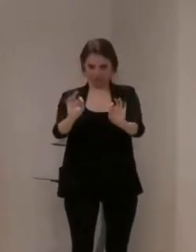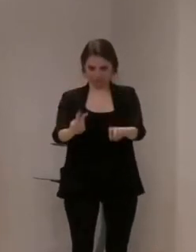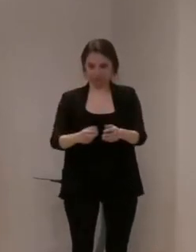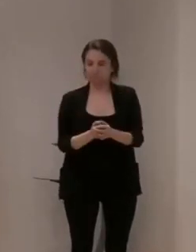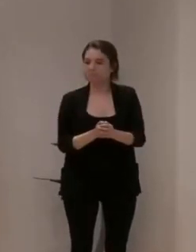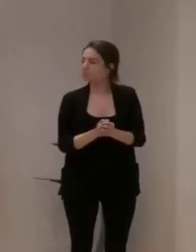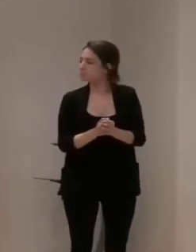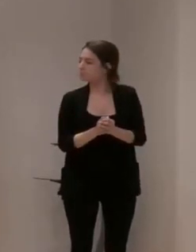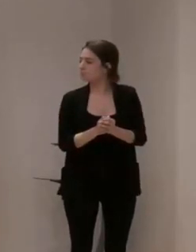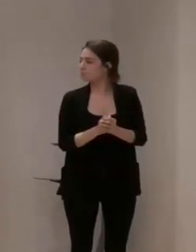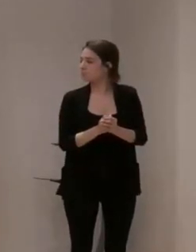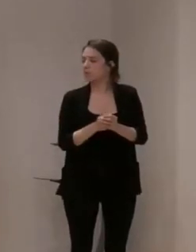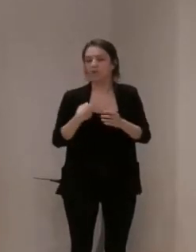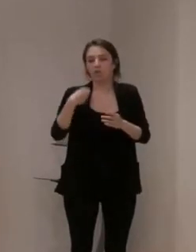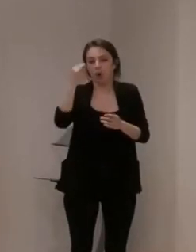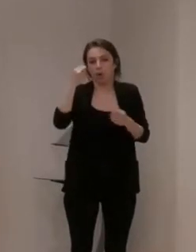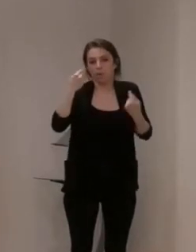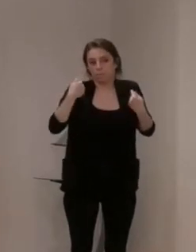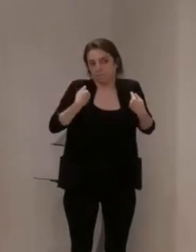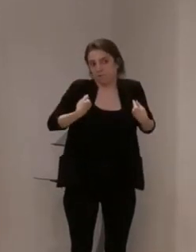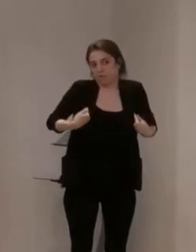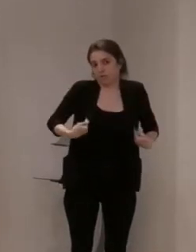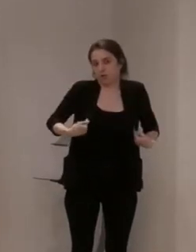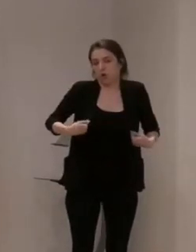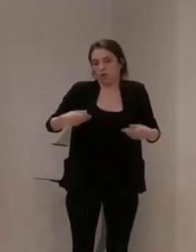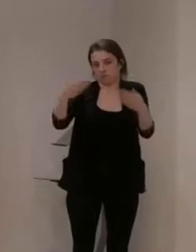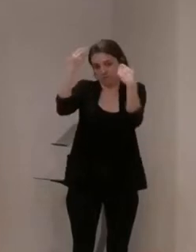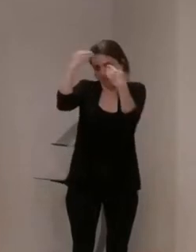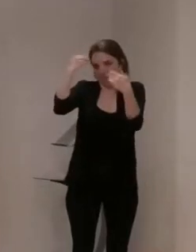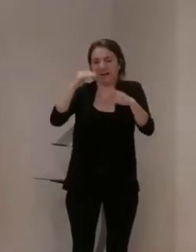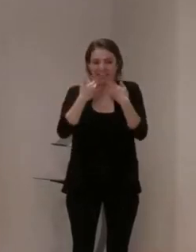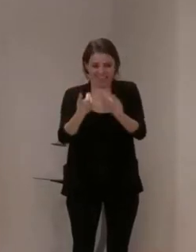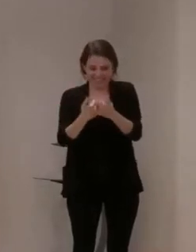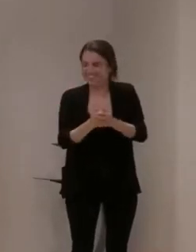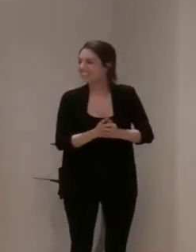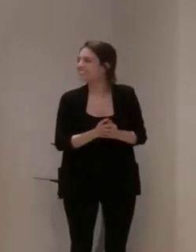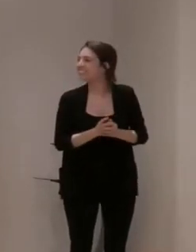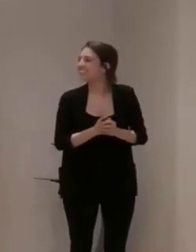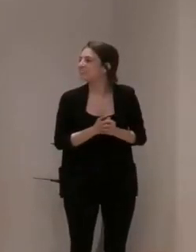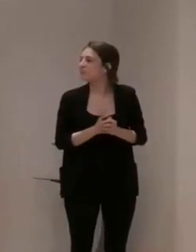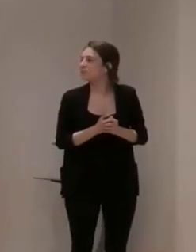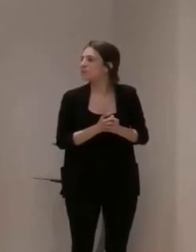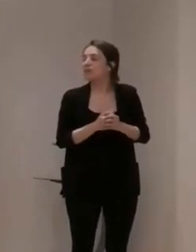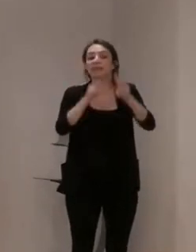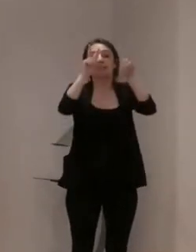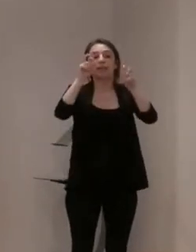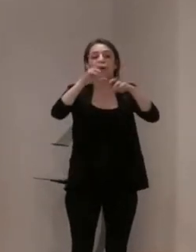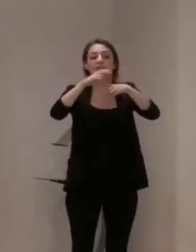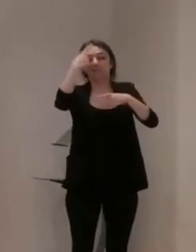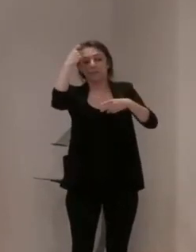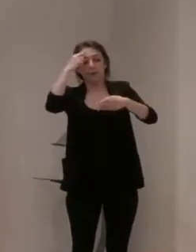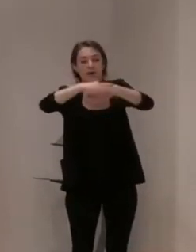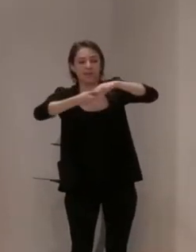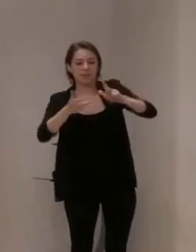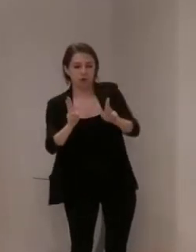eh? Però jo em sento perfectament felicitable. De temes que tenen a veure amb la memòria democràtica possiblement hi ha